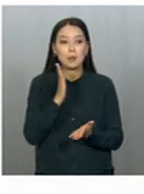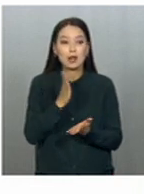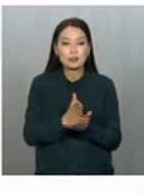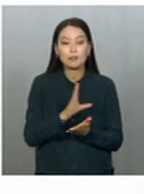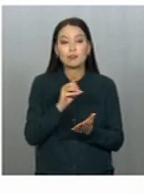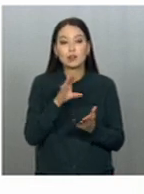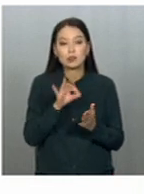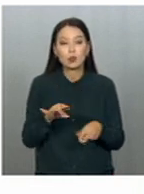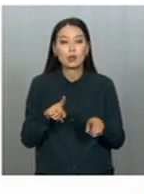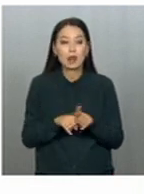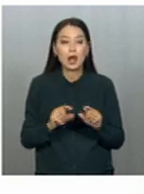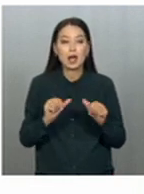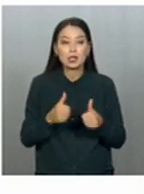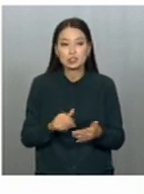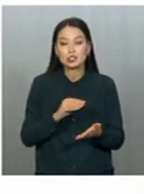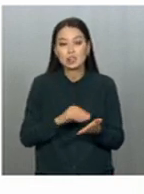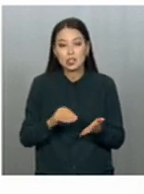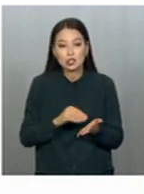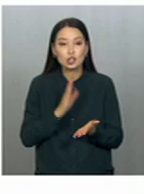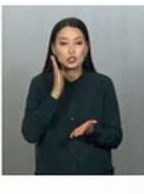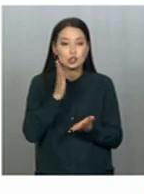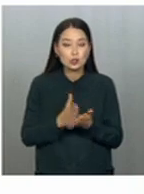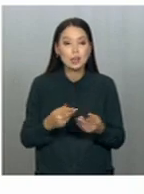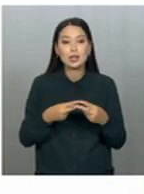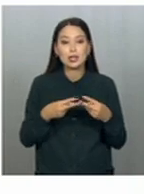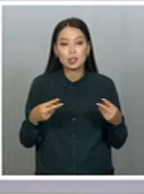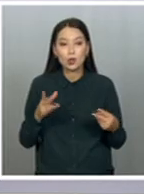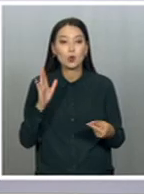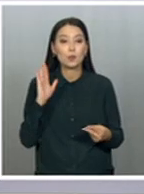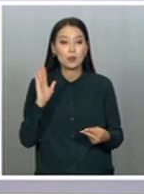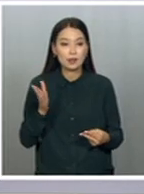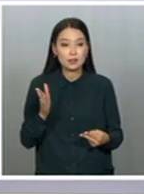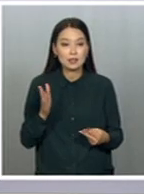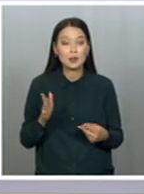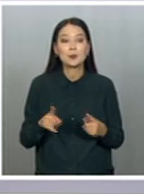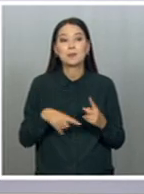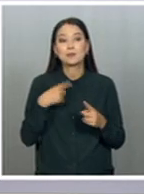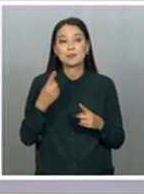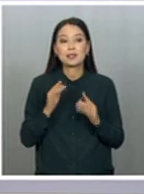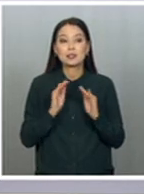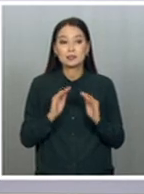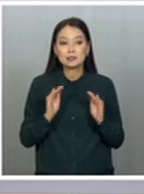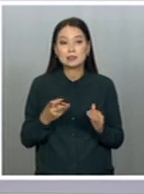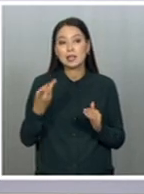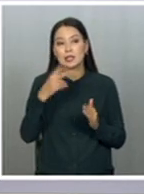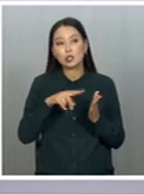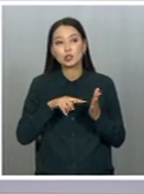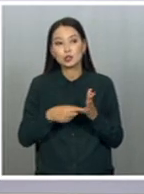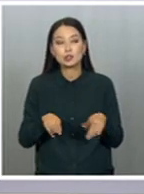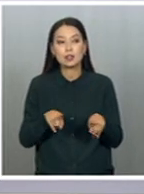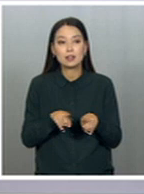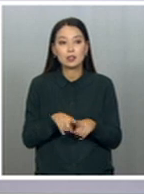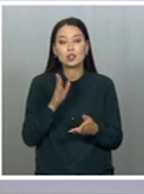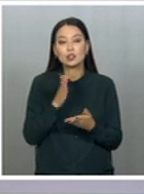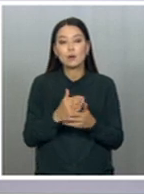векторы арқылы жазылған түзу теңдеуі болады. Келесі балалар екі нүкте арқылы түзудің